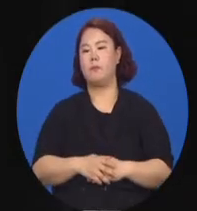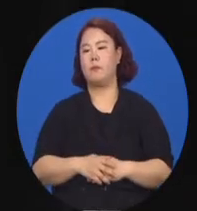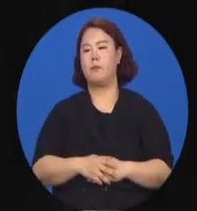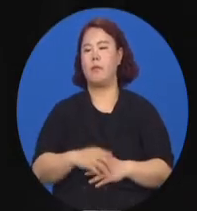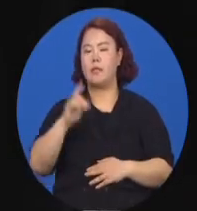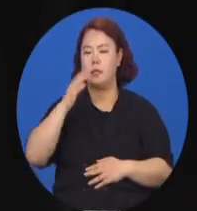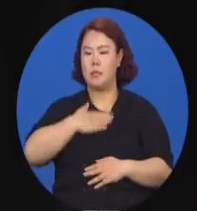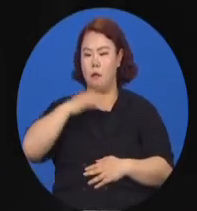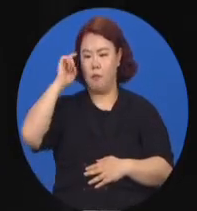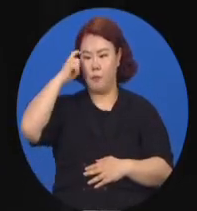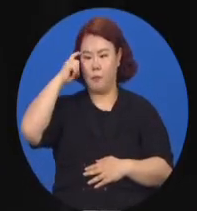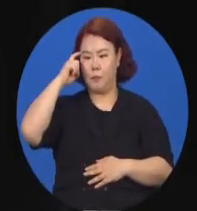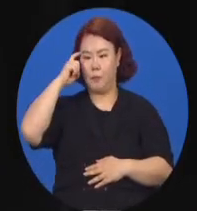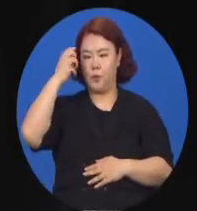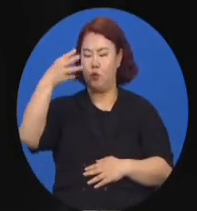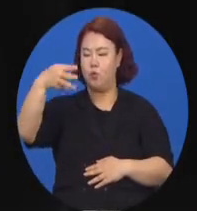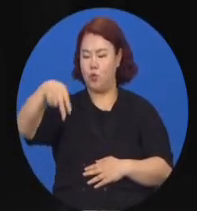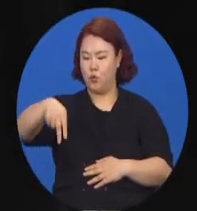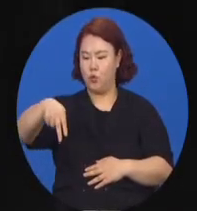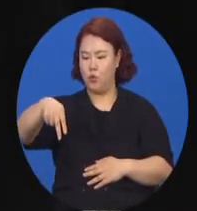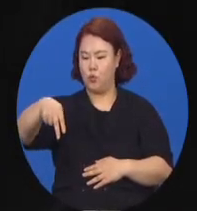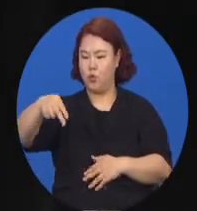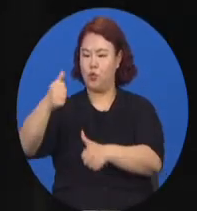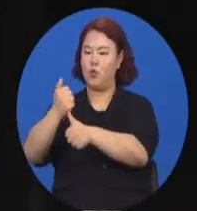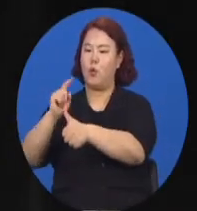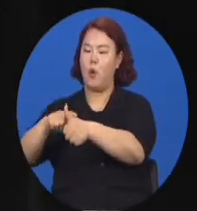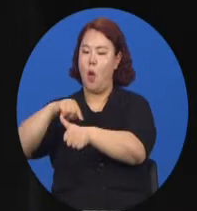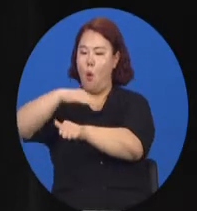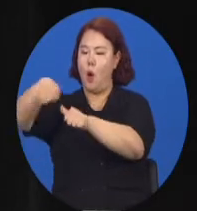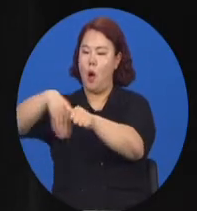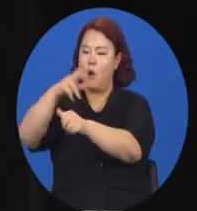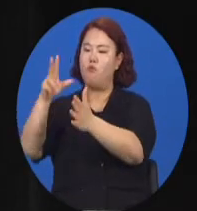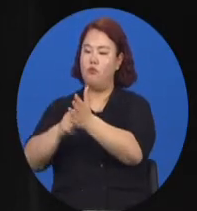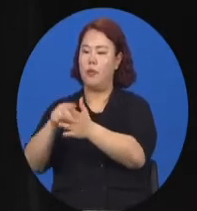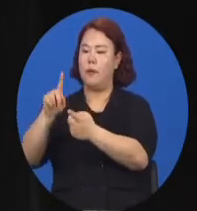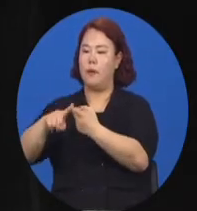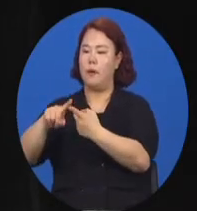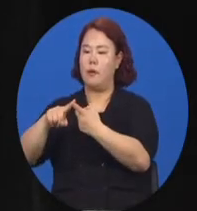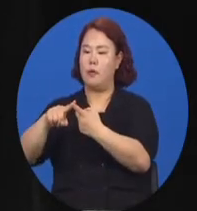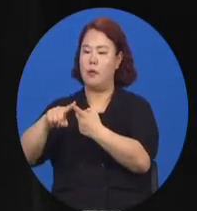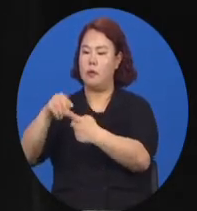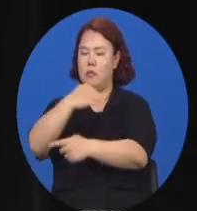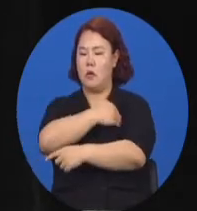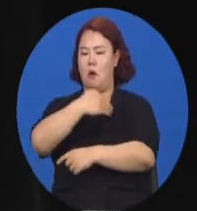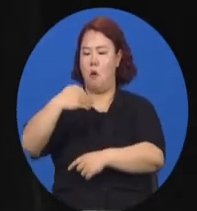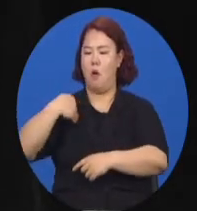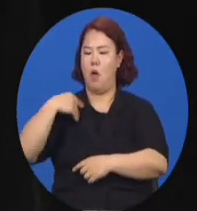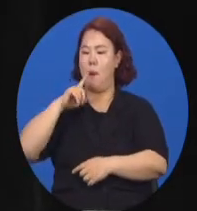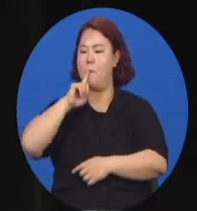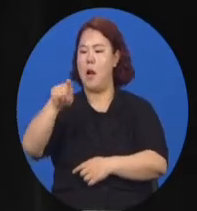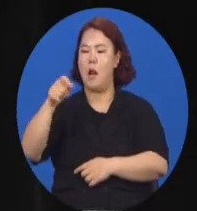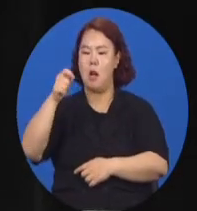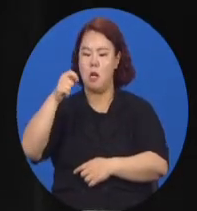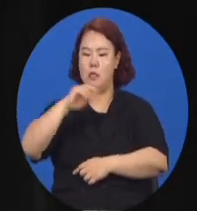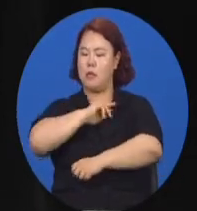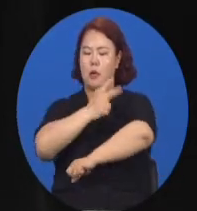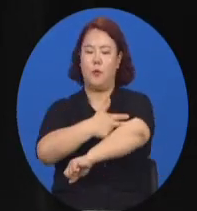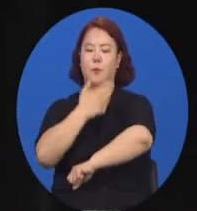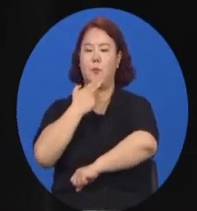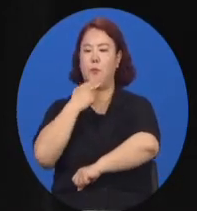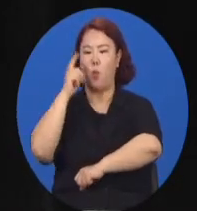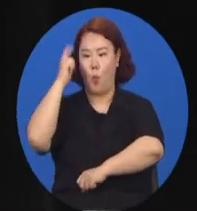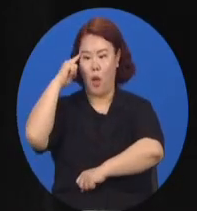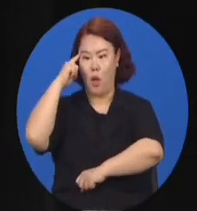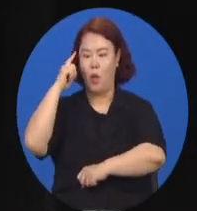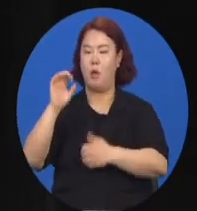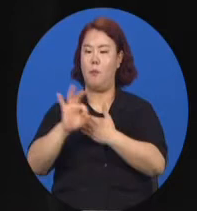제 생각에는 유한호 후보님께서는 환경 문제에 대해서는 그렇게 자신 있게 말할 자격이 없다고 저는 생각합니다.